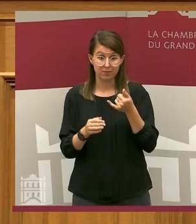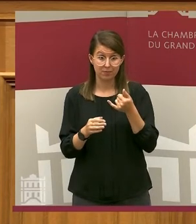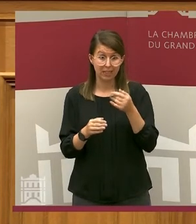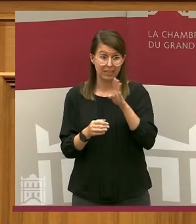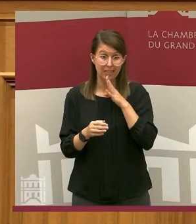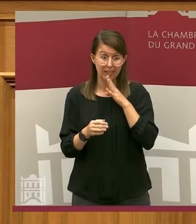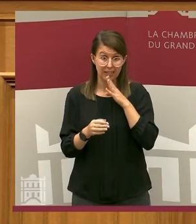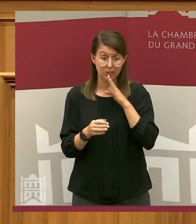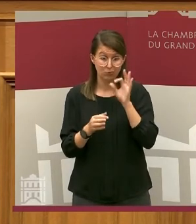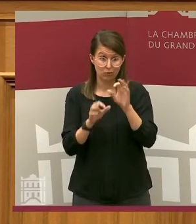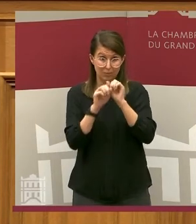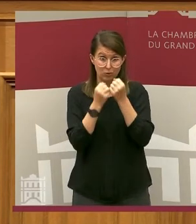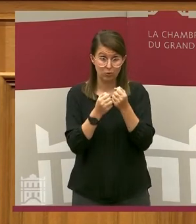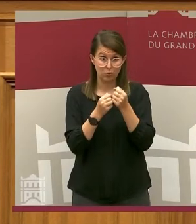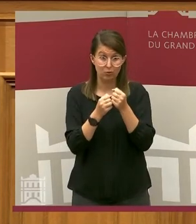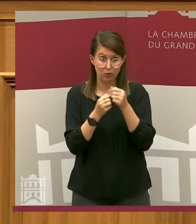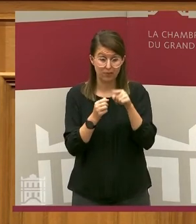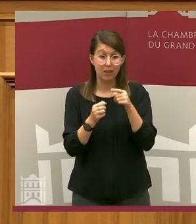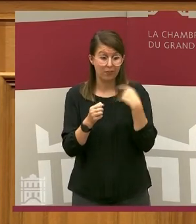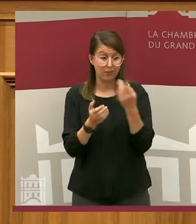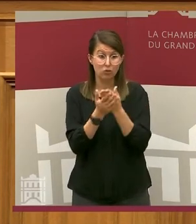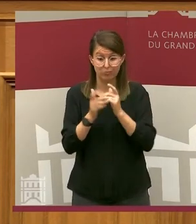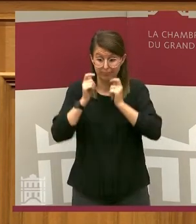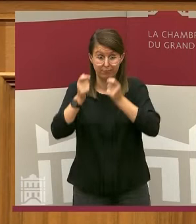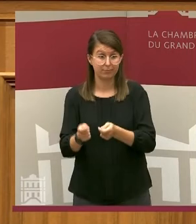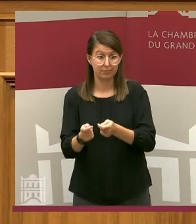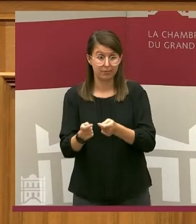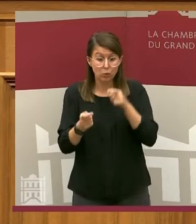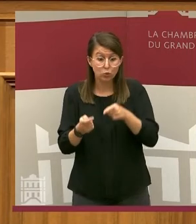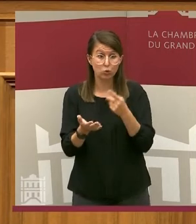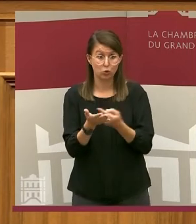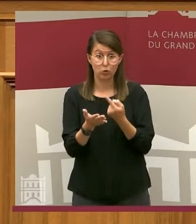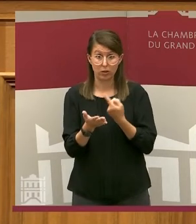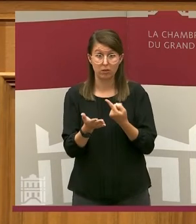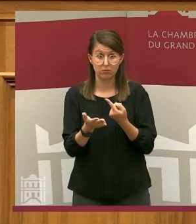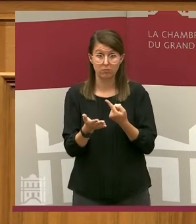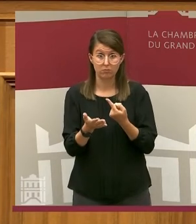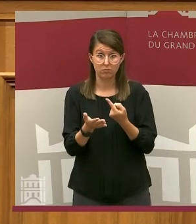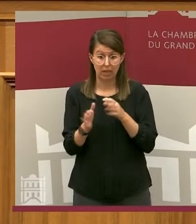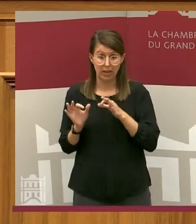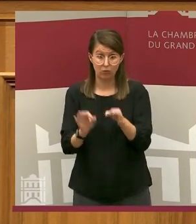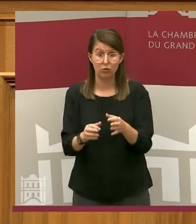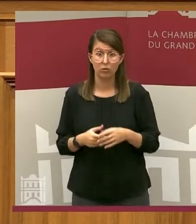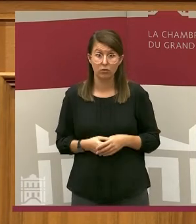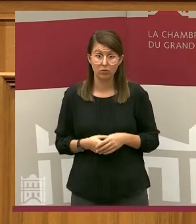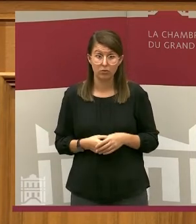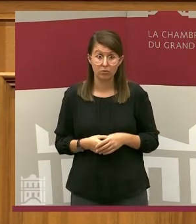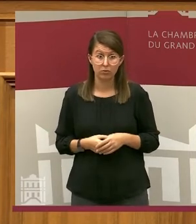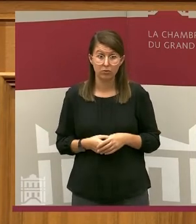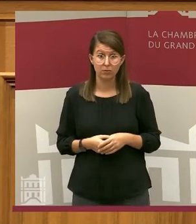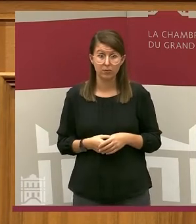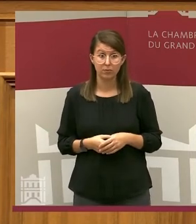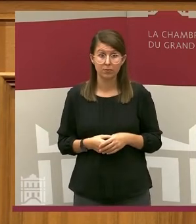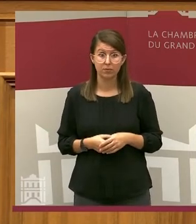Gesetzesproposition angeregt, für genau so eine Steuer auf Bauterrain anzufeiern. Übrigens eine mehr sehr progressive